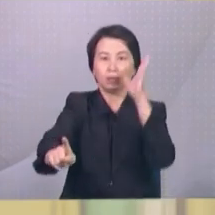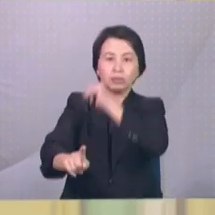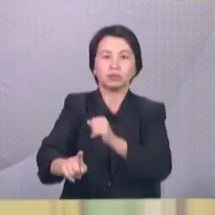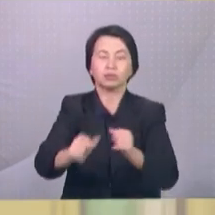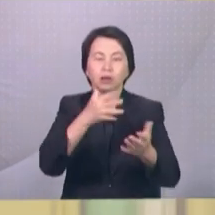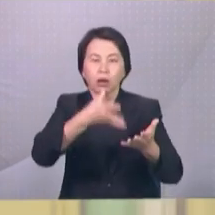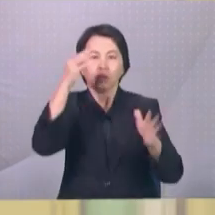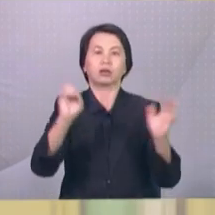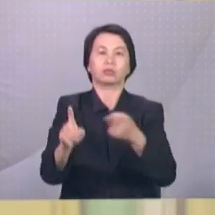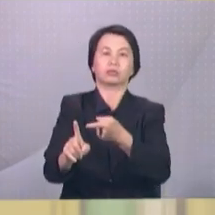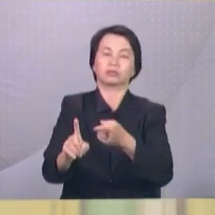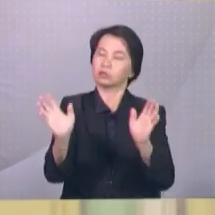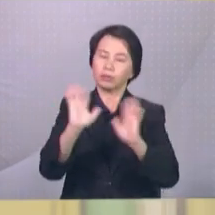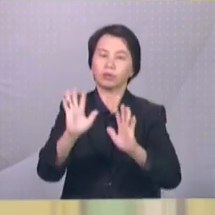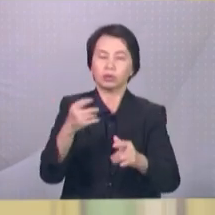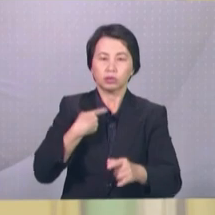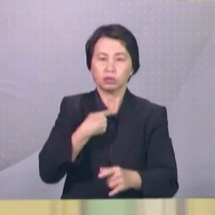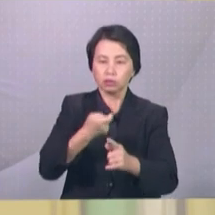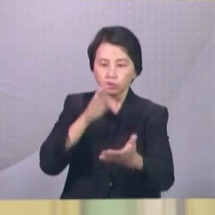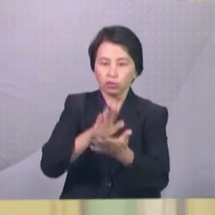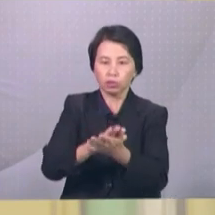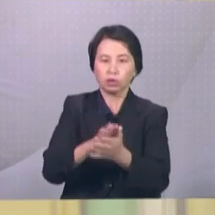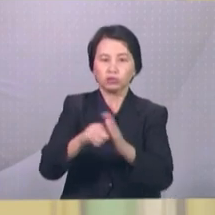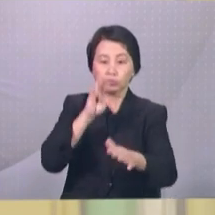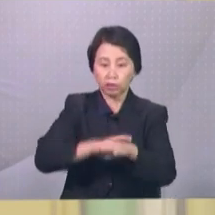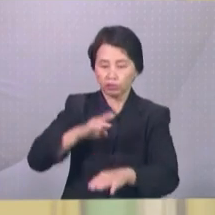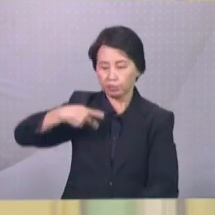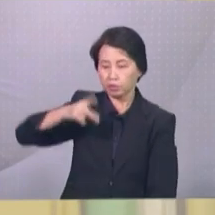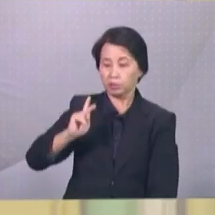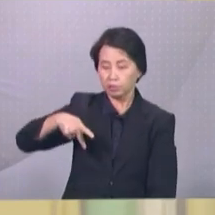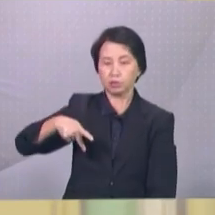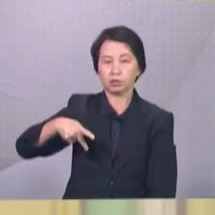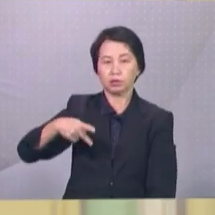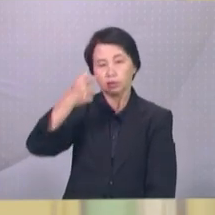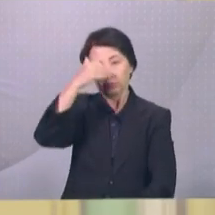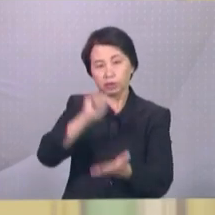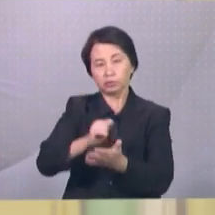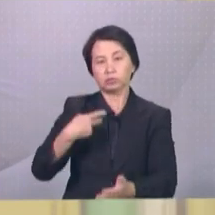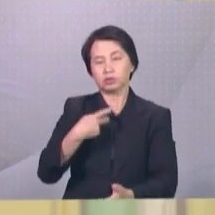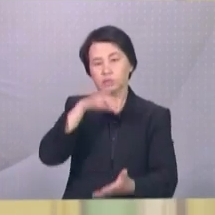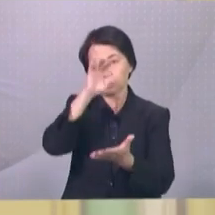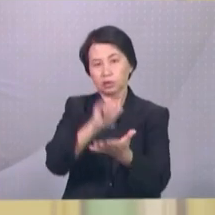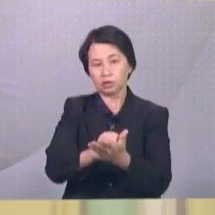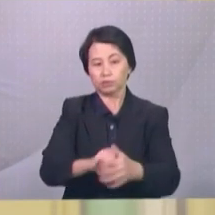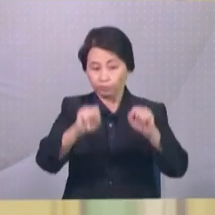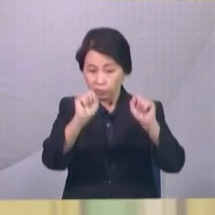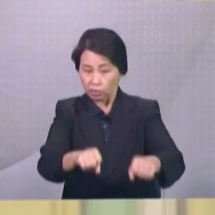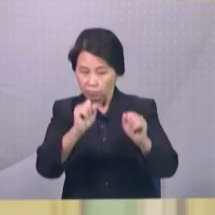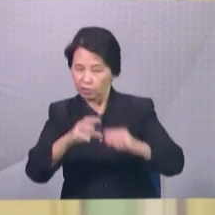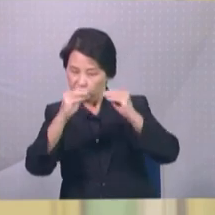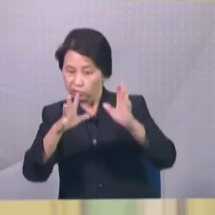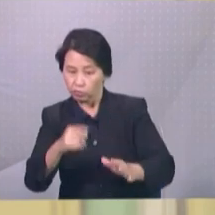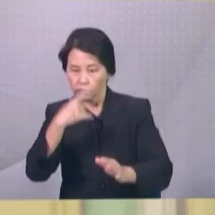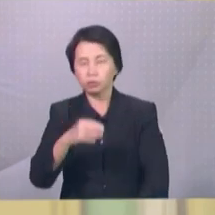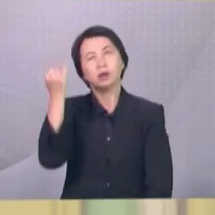yang detached, ya, yang terus daripada sekolah di sewaktu PKP ini. Oleh itu, kita yakin kemampuan guru-guru kita